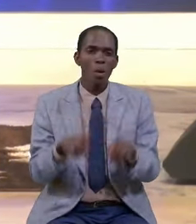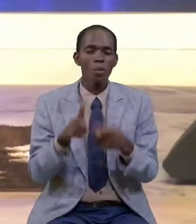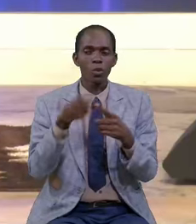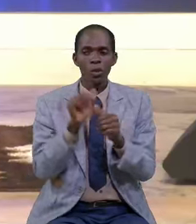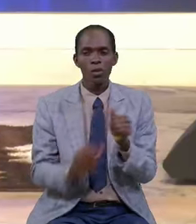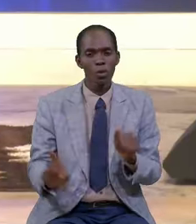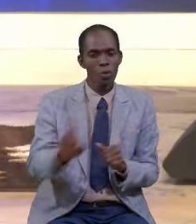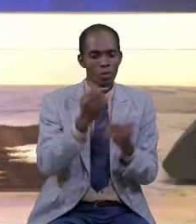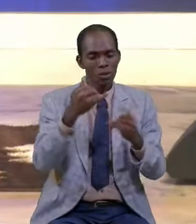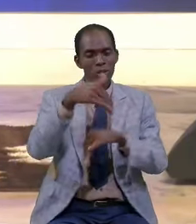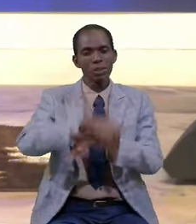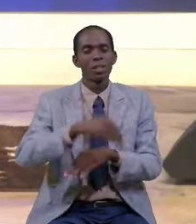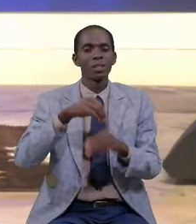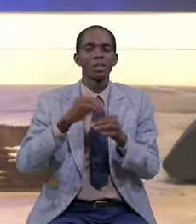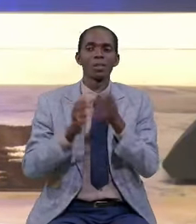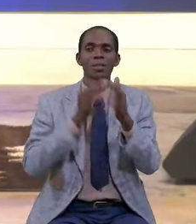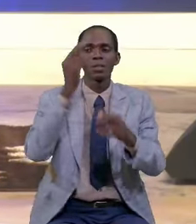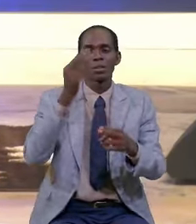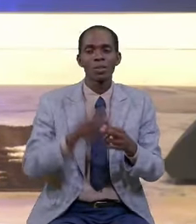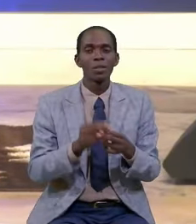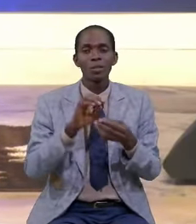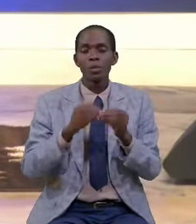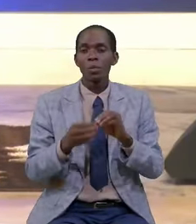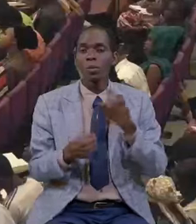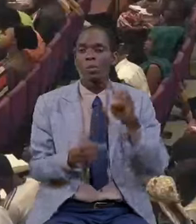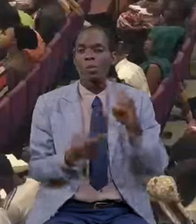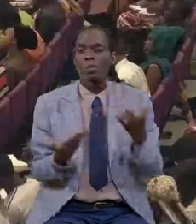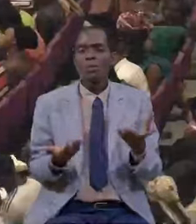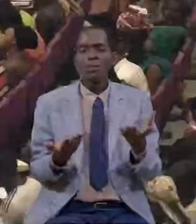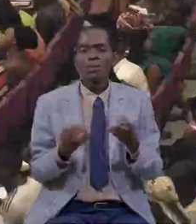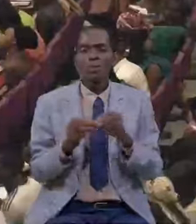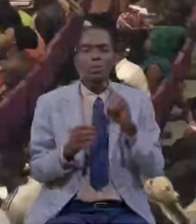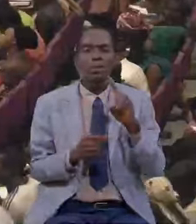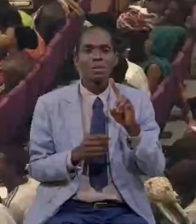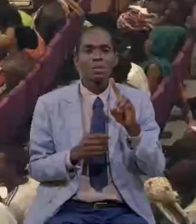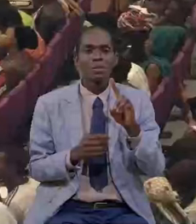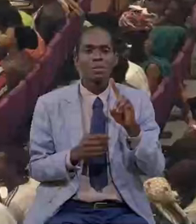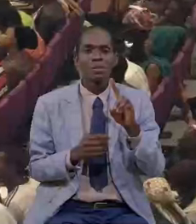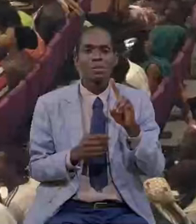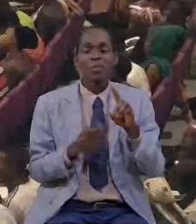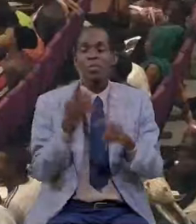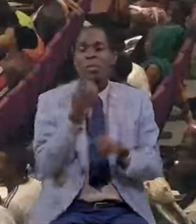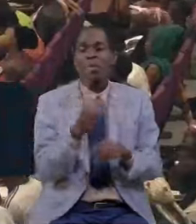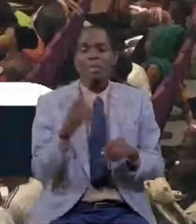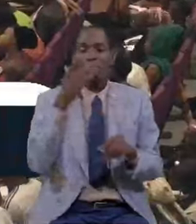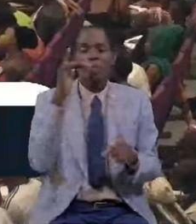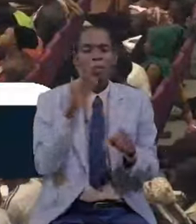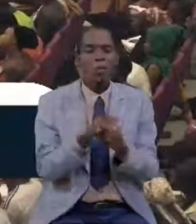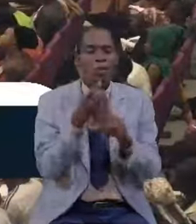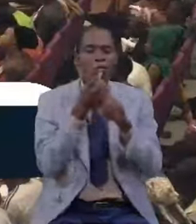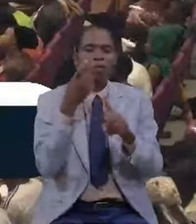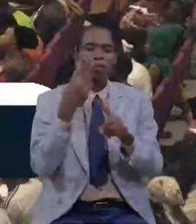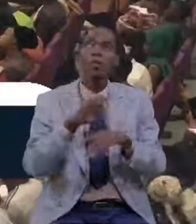produire à vous au nom de Jésus-Christ. Numéro 1, donnez-moi le premier point là-bas. La promesse venant du